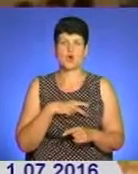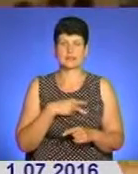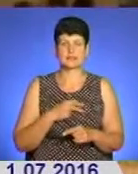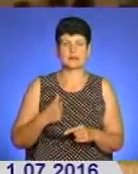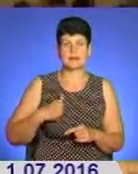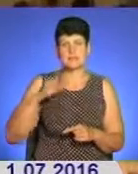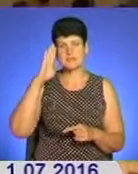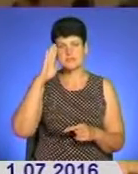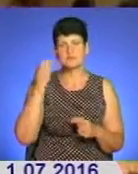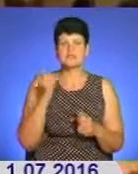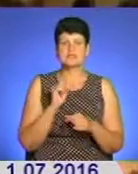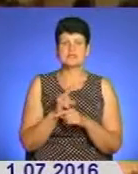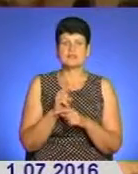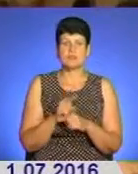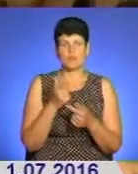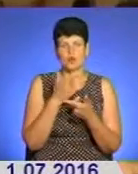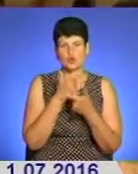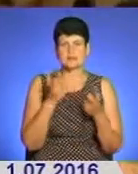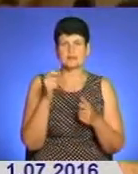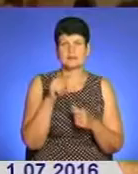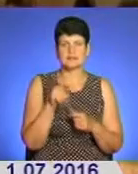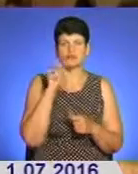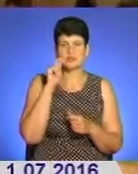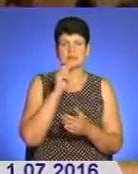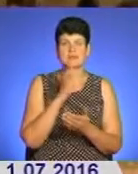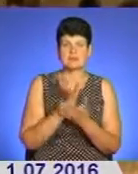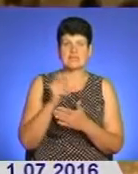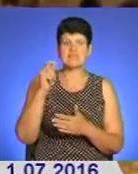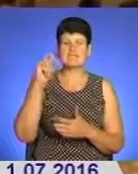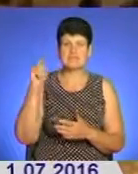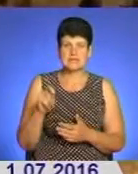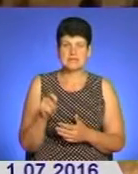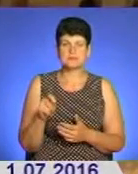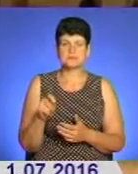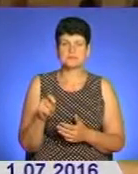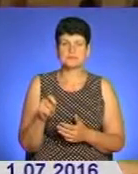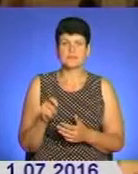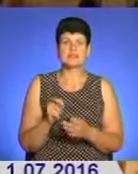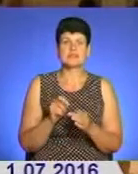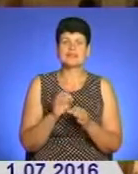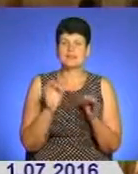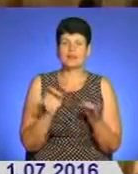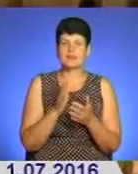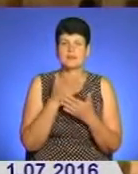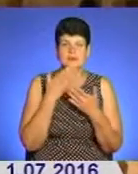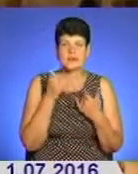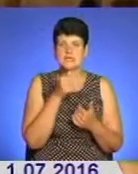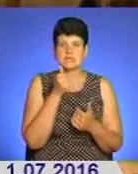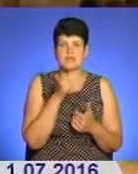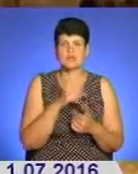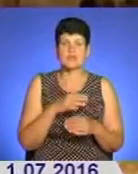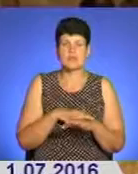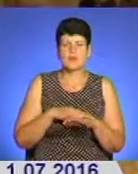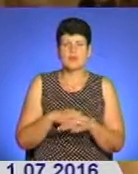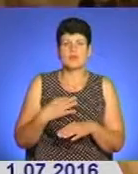сьогоднішнє завдання на весь район проголосити те, що в Україні є війна. Бо для кого не є секретом, що народ став байдужим,